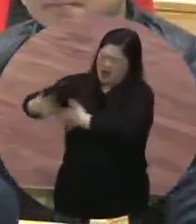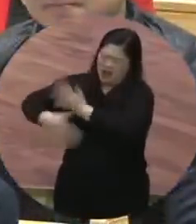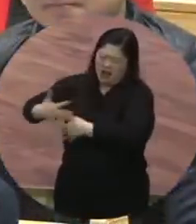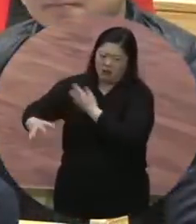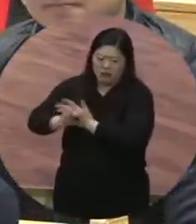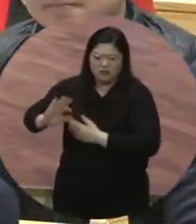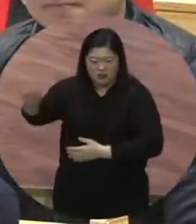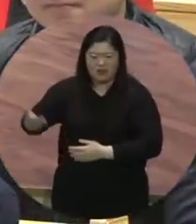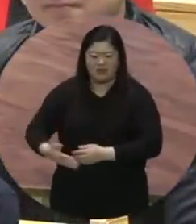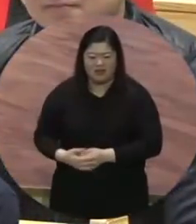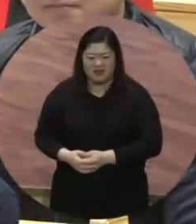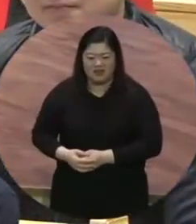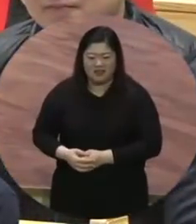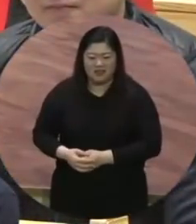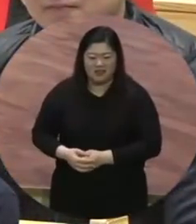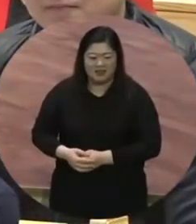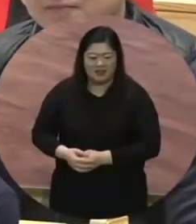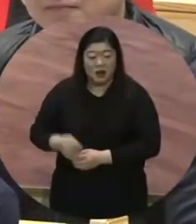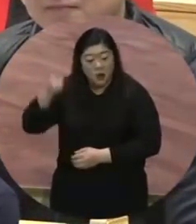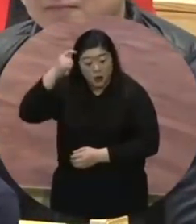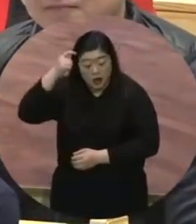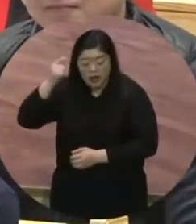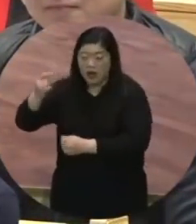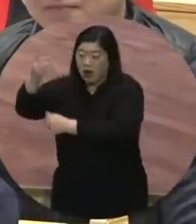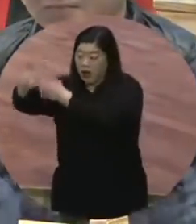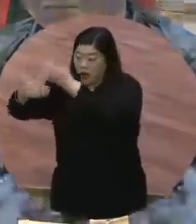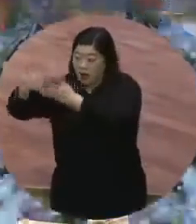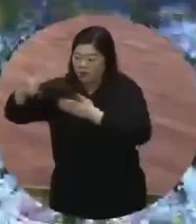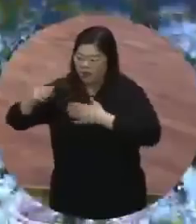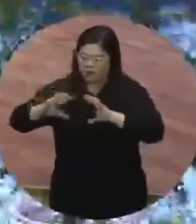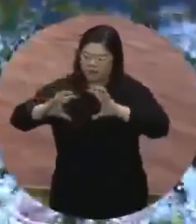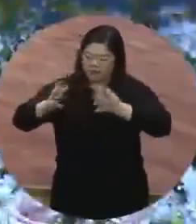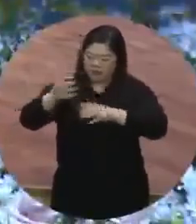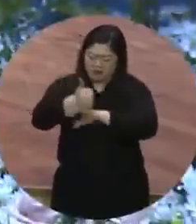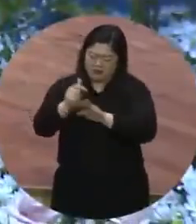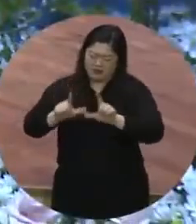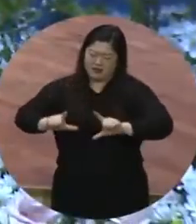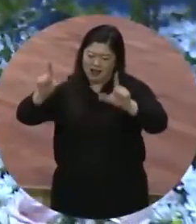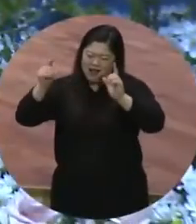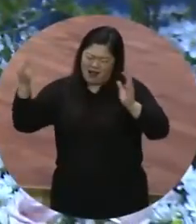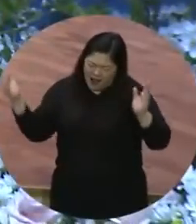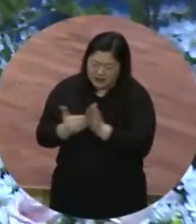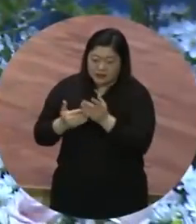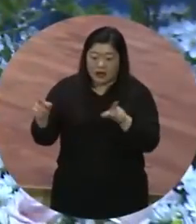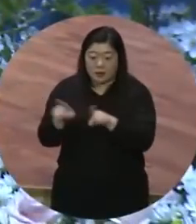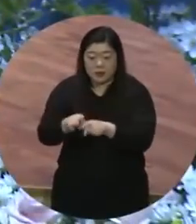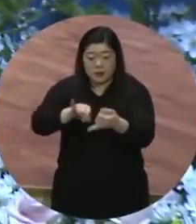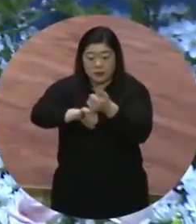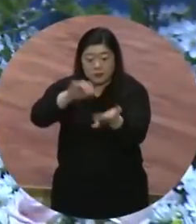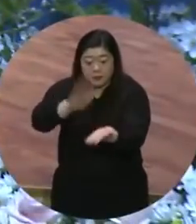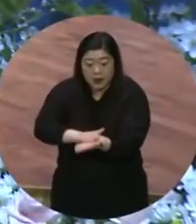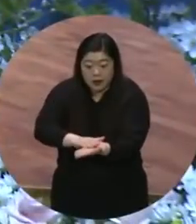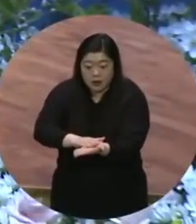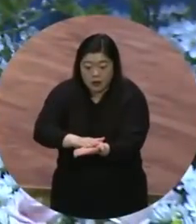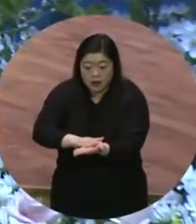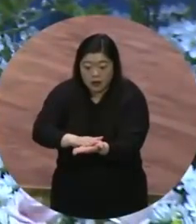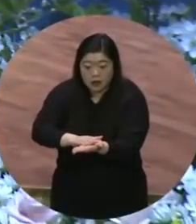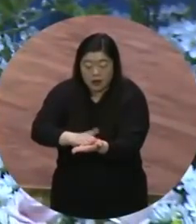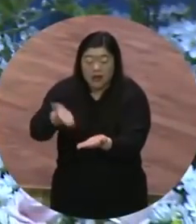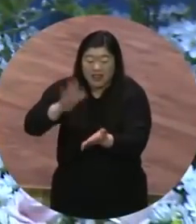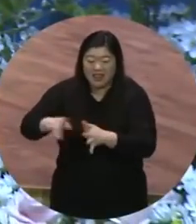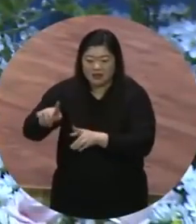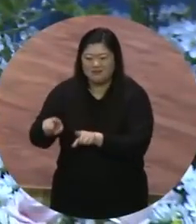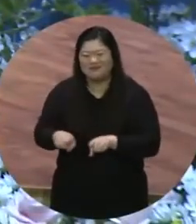약속이 약속. 세상 끝날까지 항상 함께 있다는 뜻. 함께 있으니까요. 그분에게 고발하고